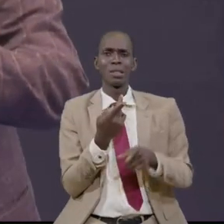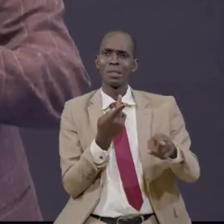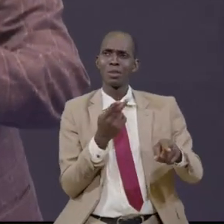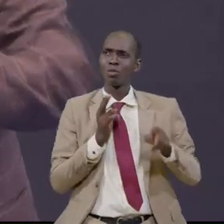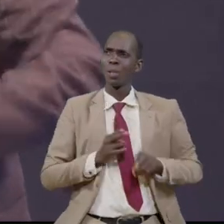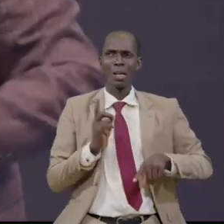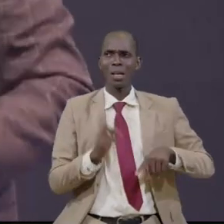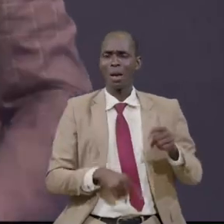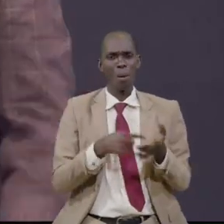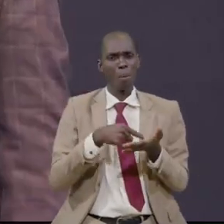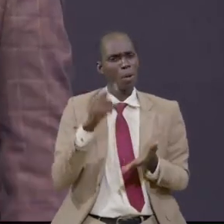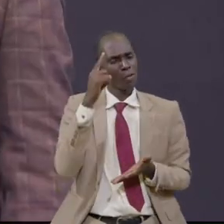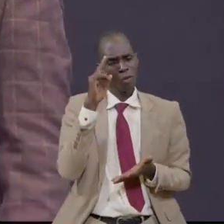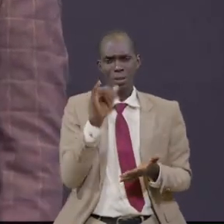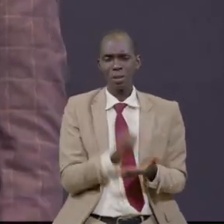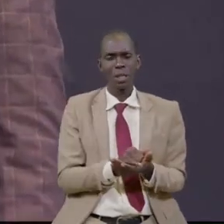payer pour cela.